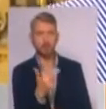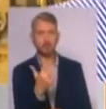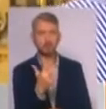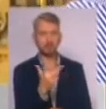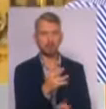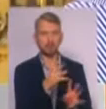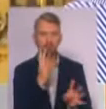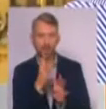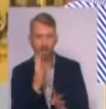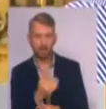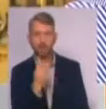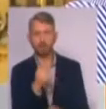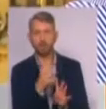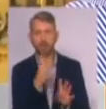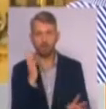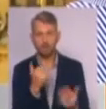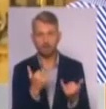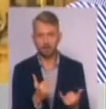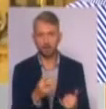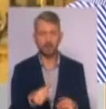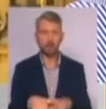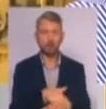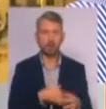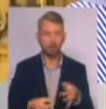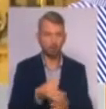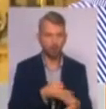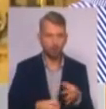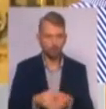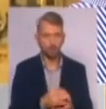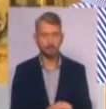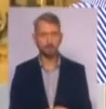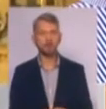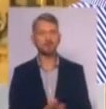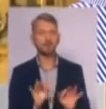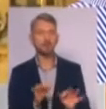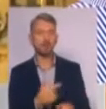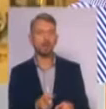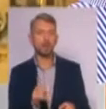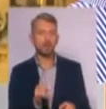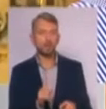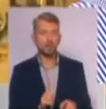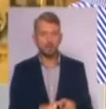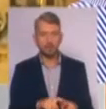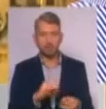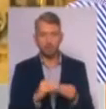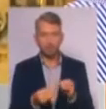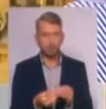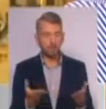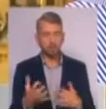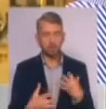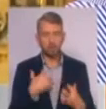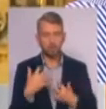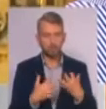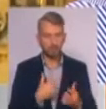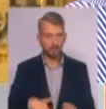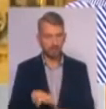одну чергу зараз, одна з черг зараз на громадському обговоренні. Звичайно, це проблема, яка